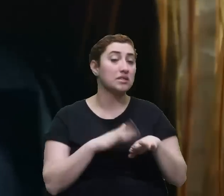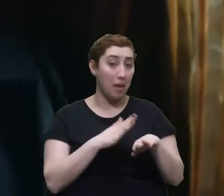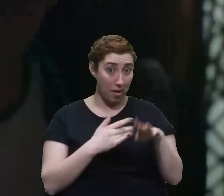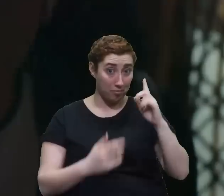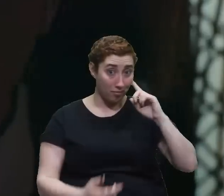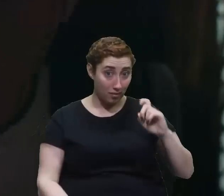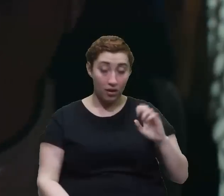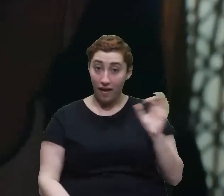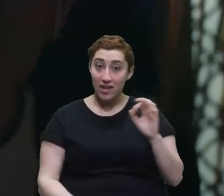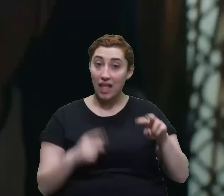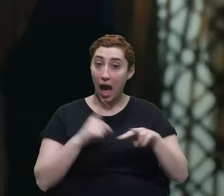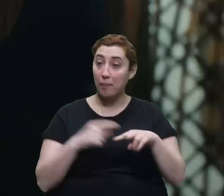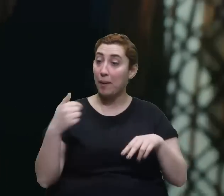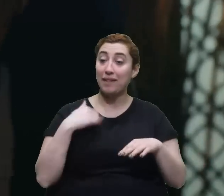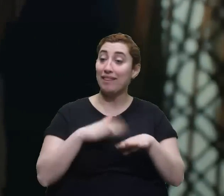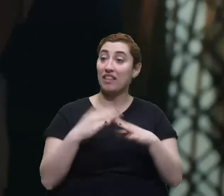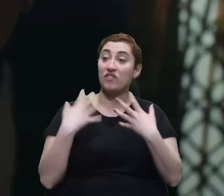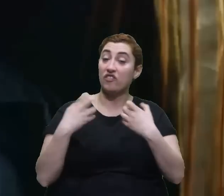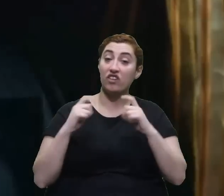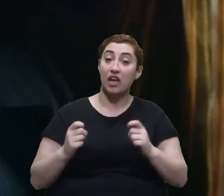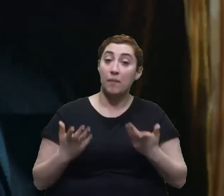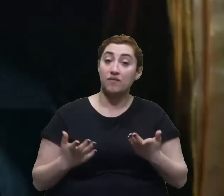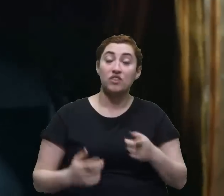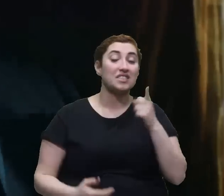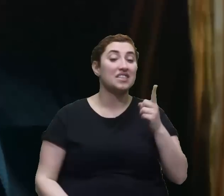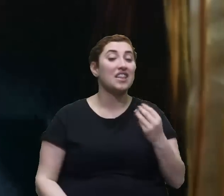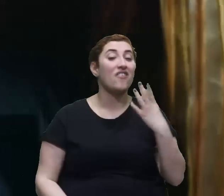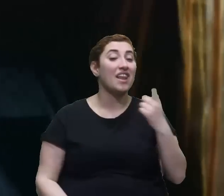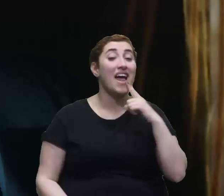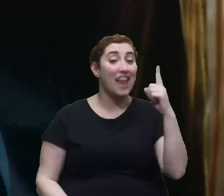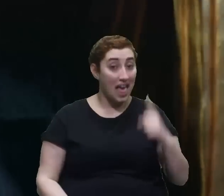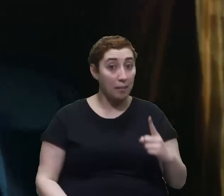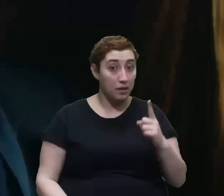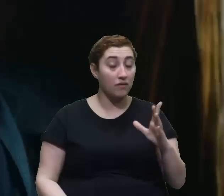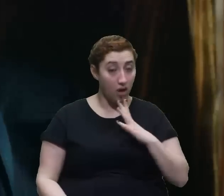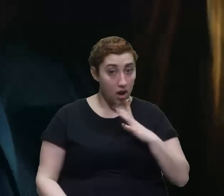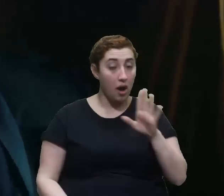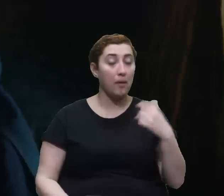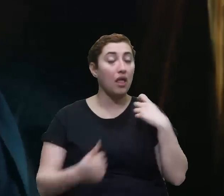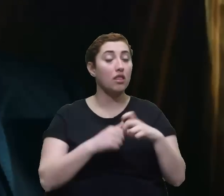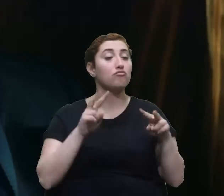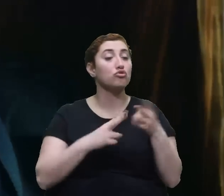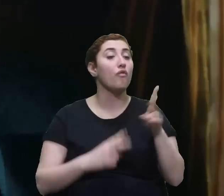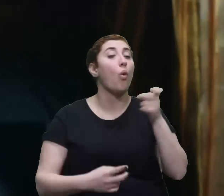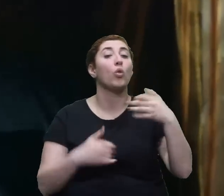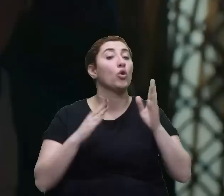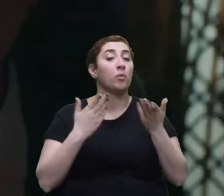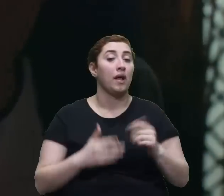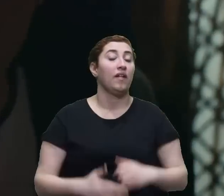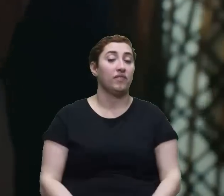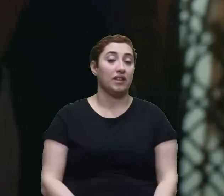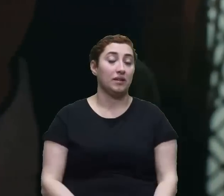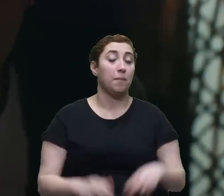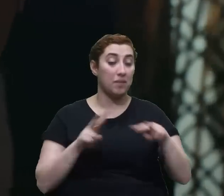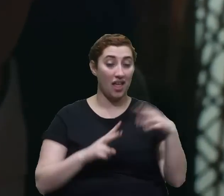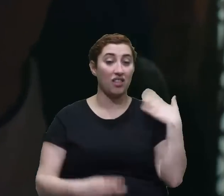mi? Evet, Akbar Eyyan bana neden saldıracak? Sana verilen emre rağmen Mustafa'yı öldürmedi.